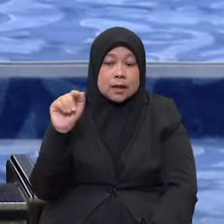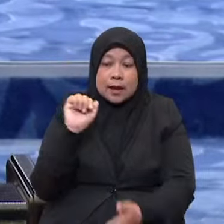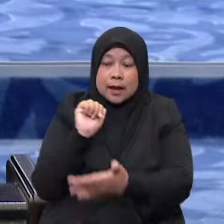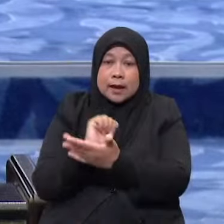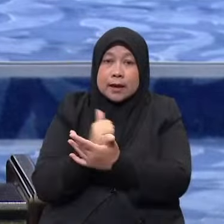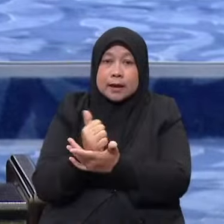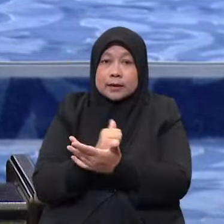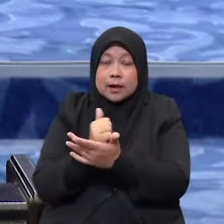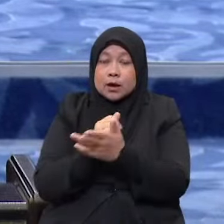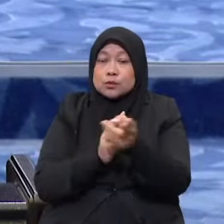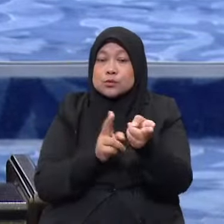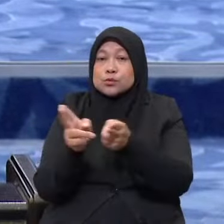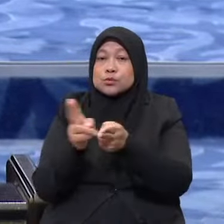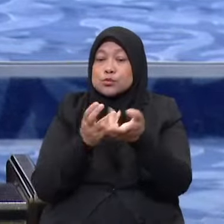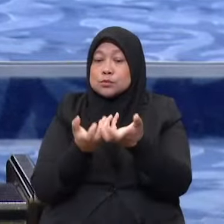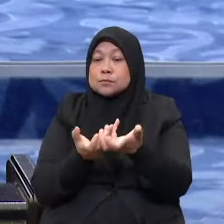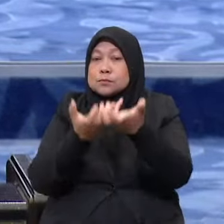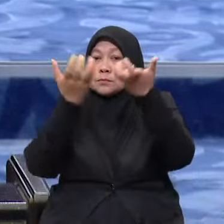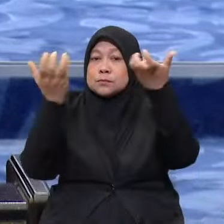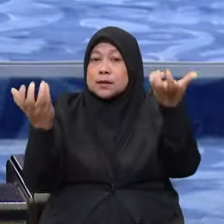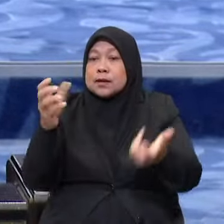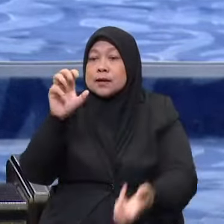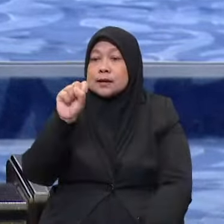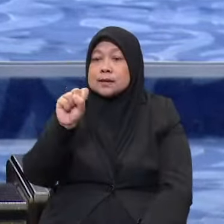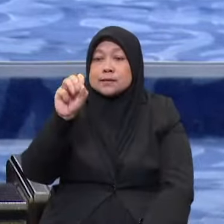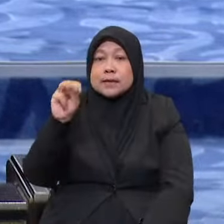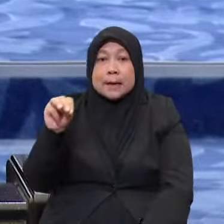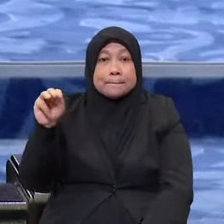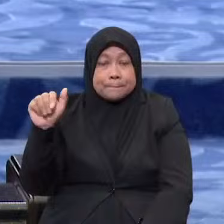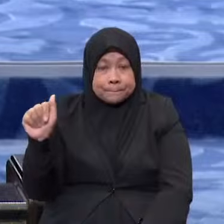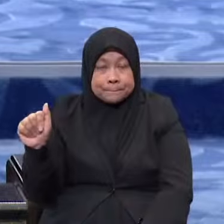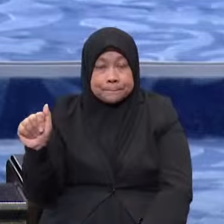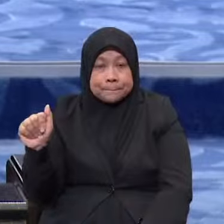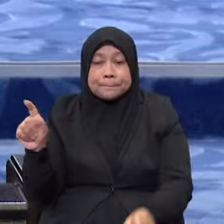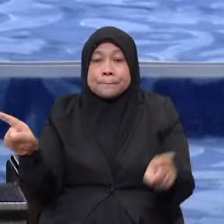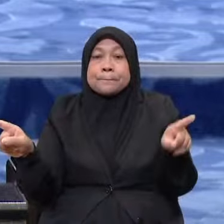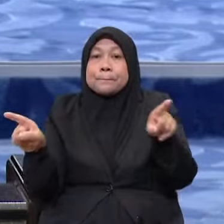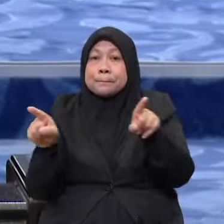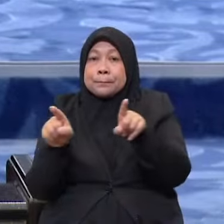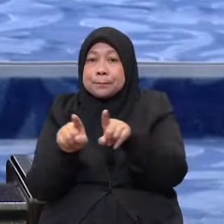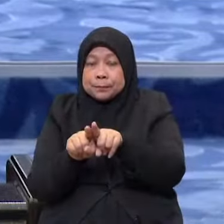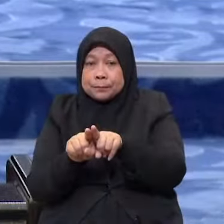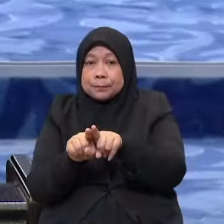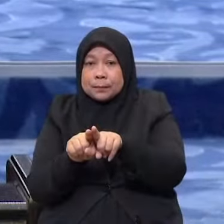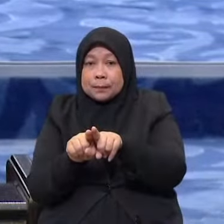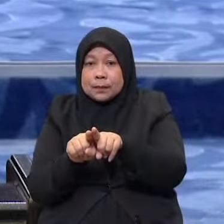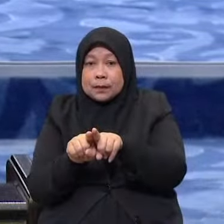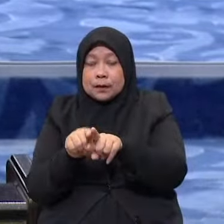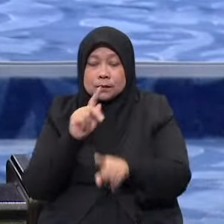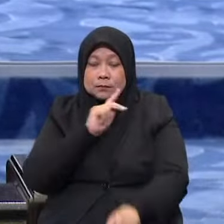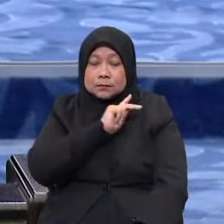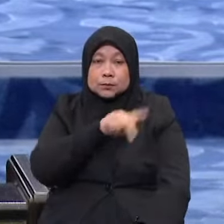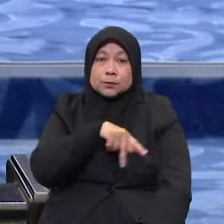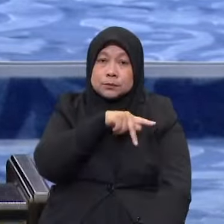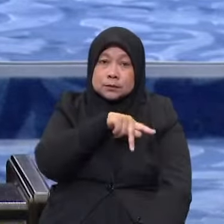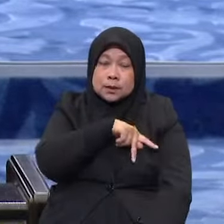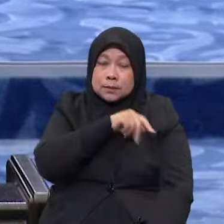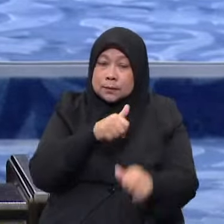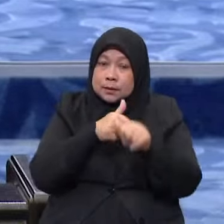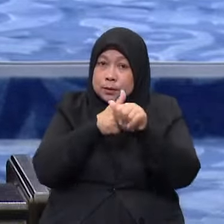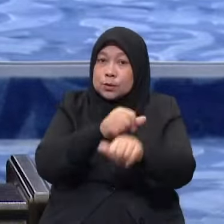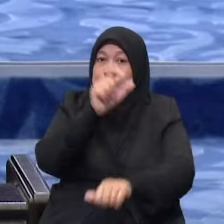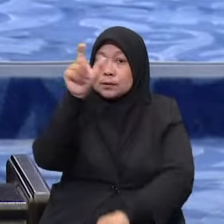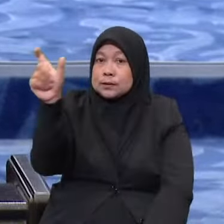akaun terurus berasingan SME, bersama equity persendirian, patuh syariah